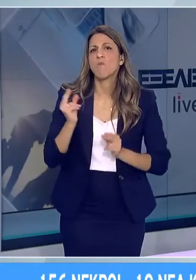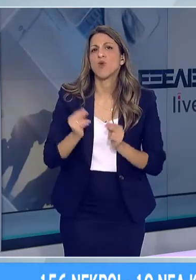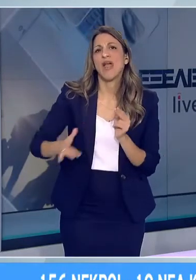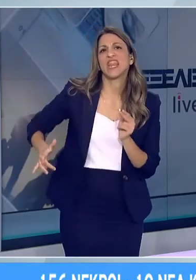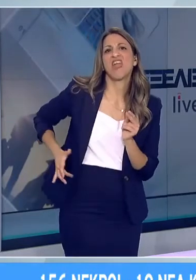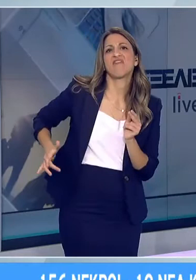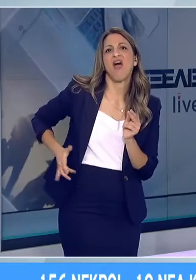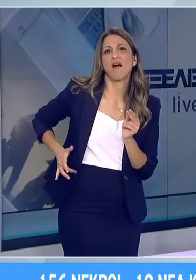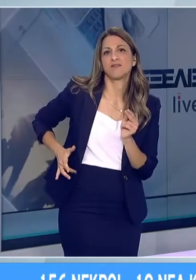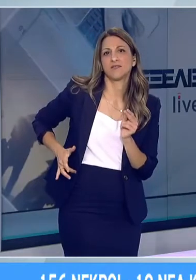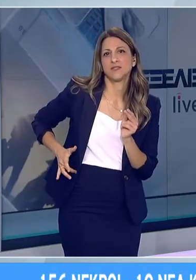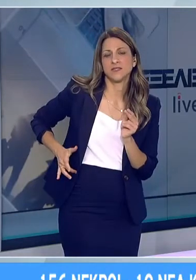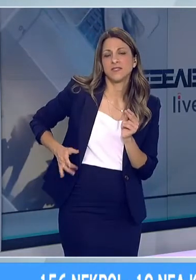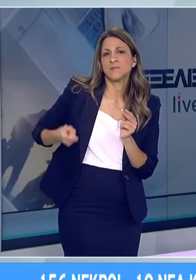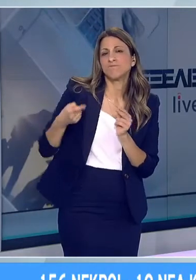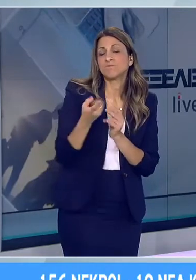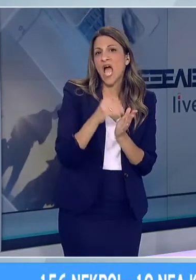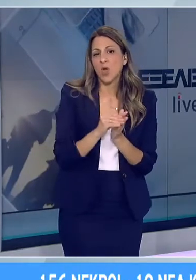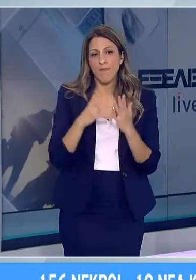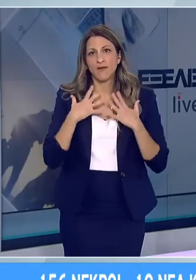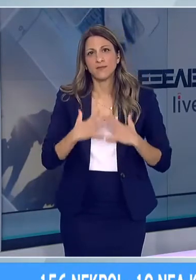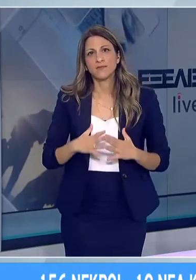θα αντιμετωπίσει και το προσωπικό που φορά τις στολές προστασίας.